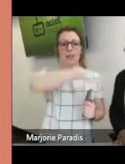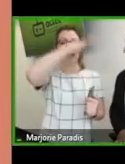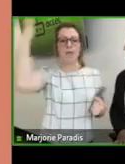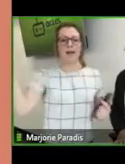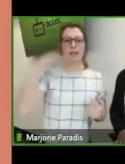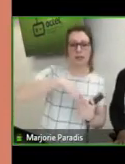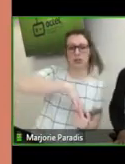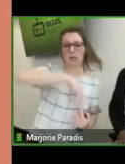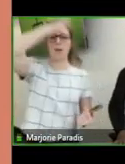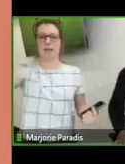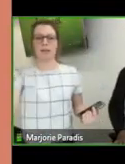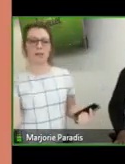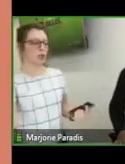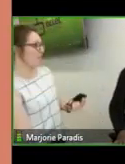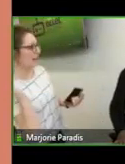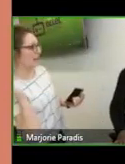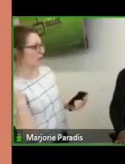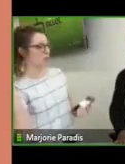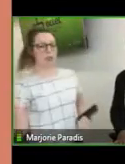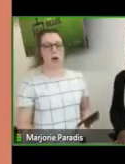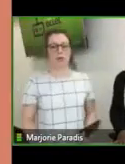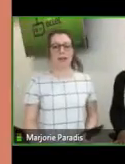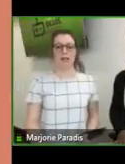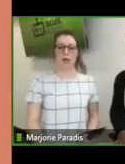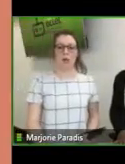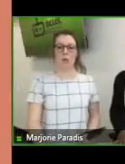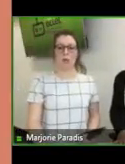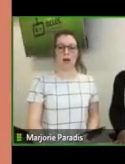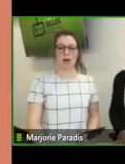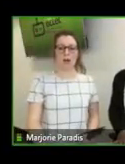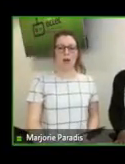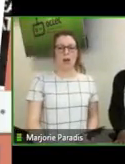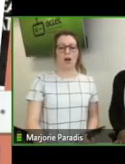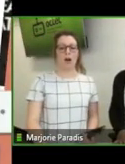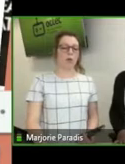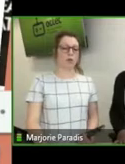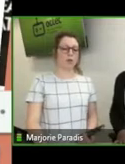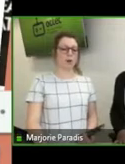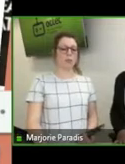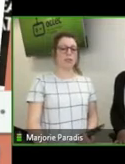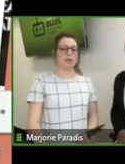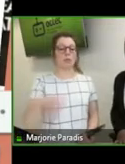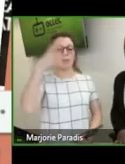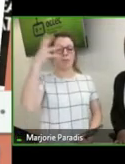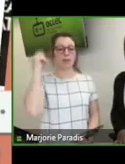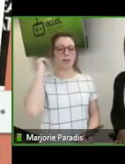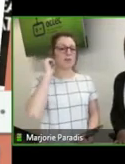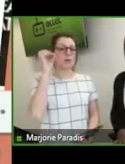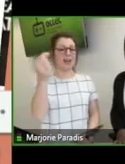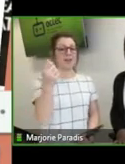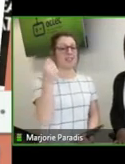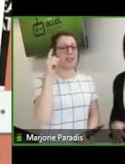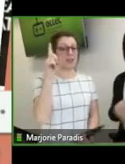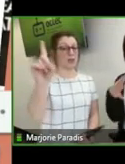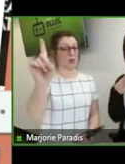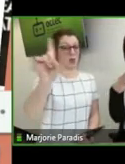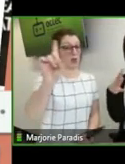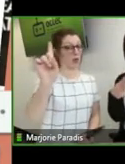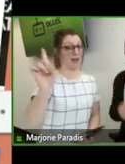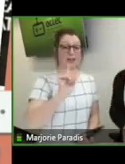Donc, considérer la palette, là, j'aime penser en termes de palette d'options ou d'actions qu'on peut faire. Ouais. On vous a fait un petit montage visuel, mais qui